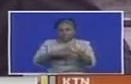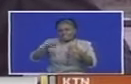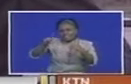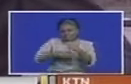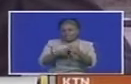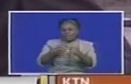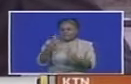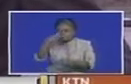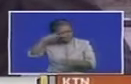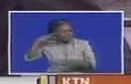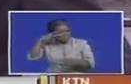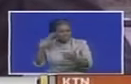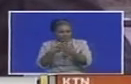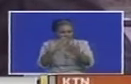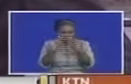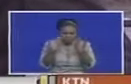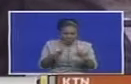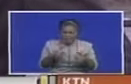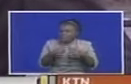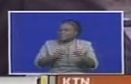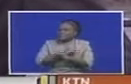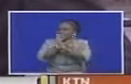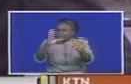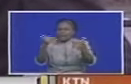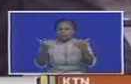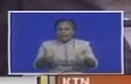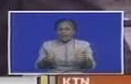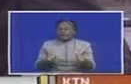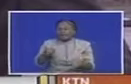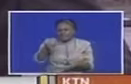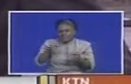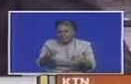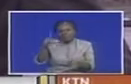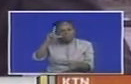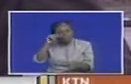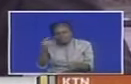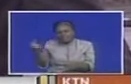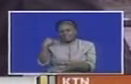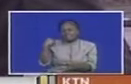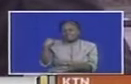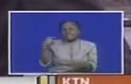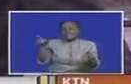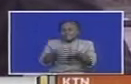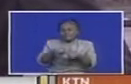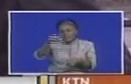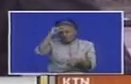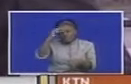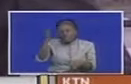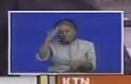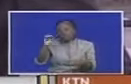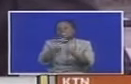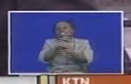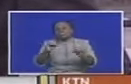na kufikishwa mahakamani, lakini bado si bayana dhamira kuu ya washukiwa waliokamatwa Mombasa hapo jana, na bado serikali haijui mahala